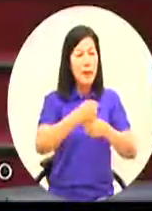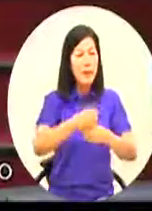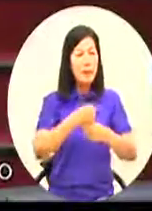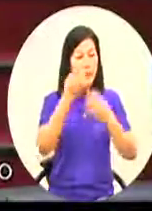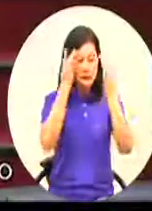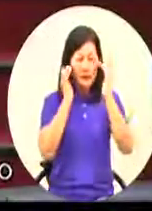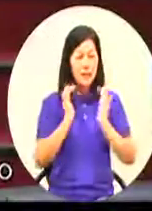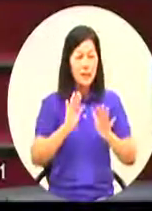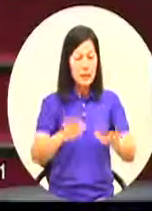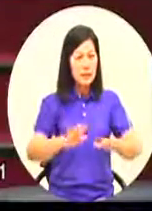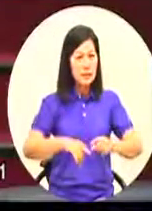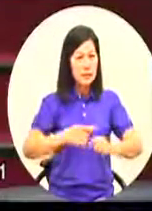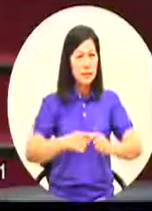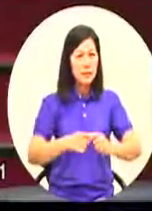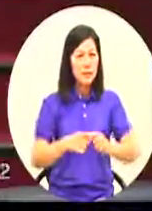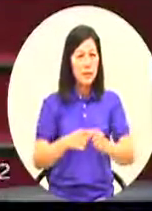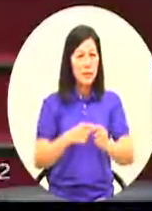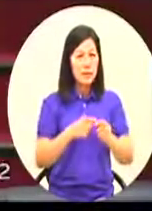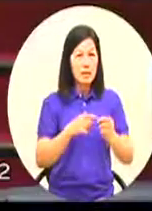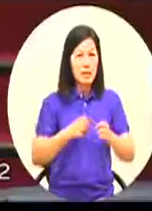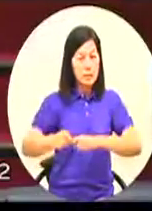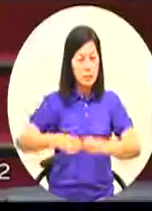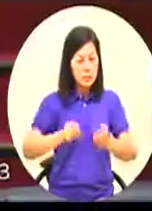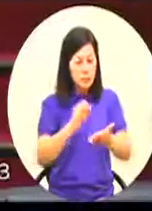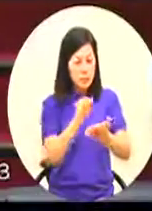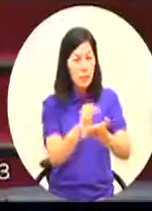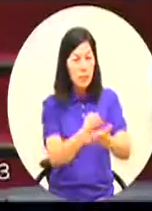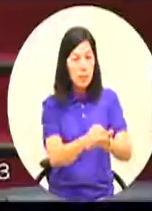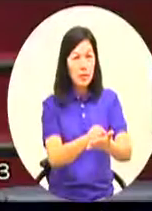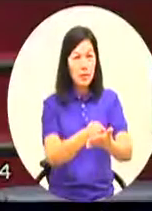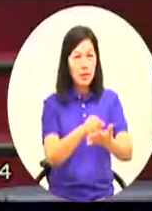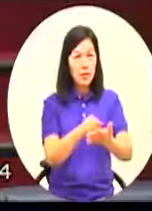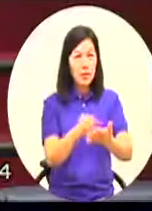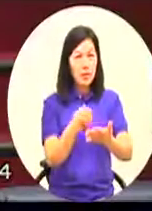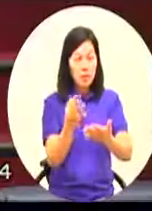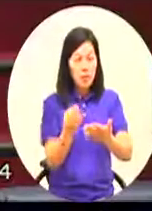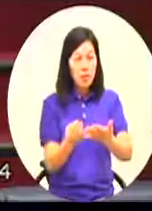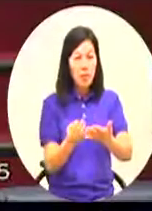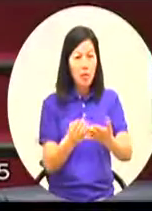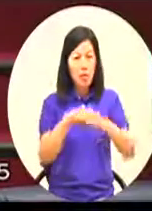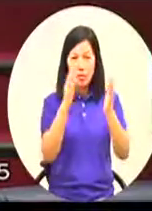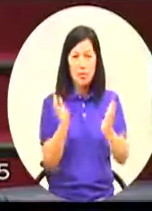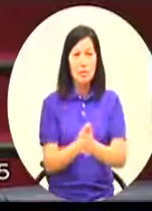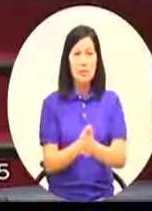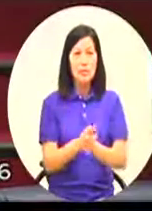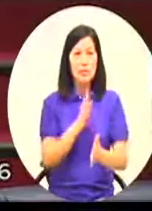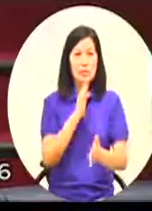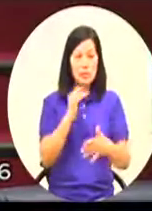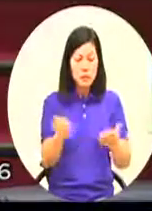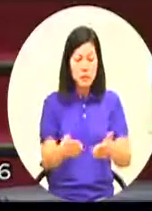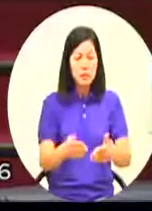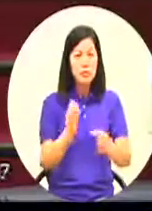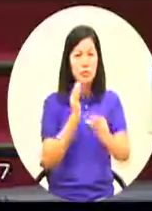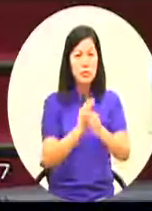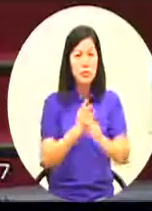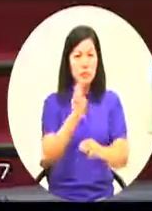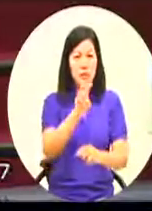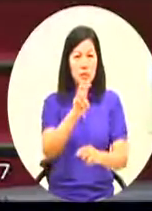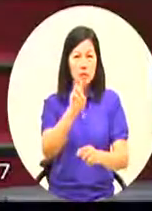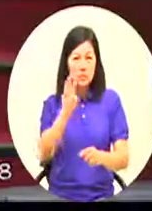纳马夏今年他们所报的呢，他们全部都已经在施工中的有